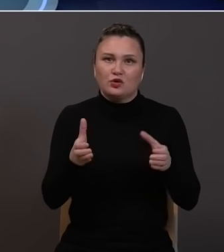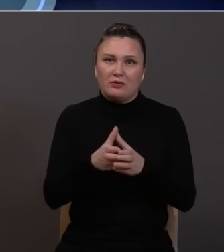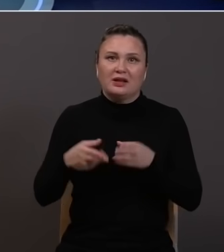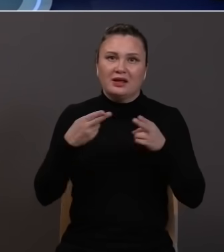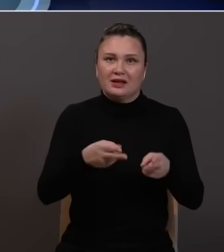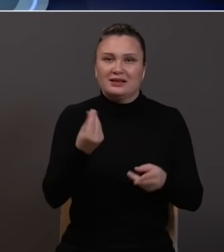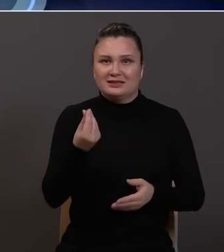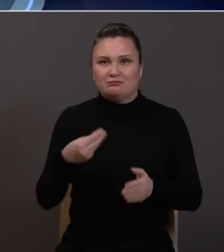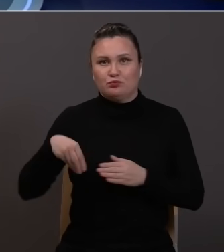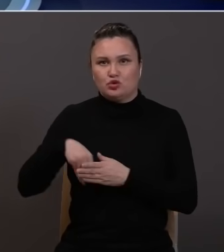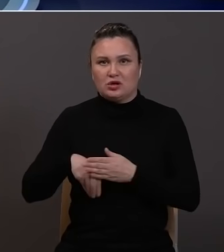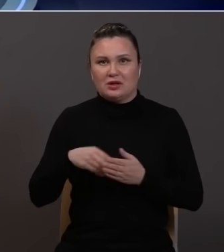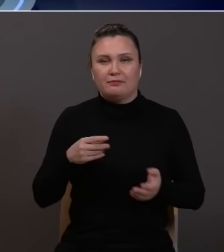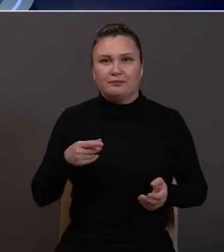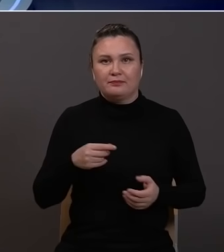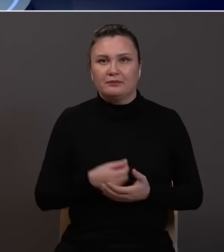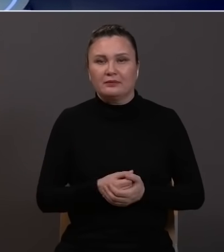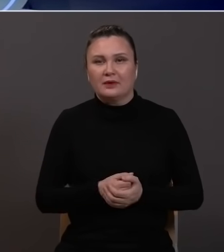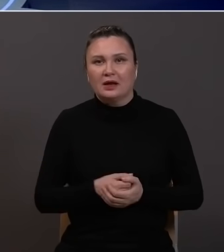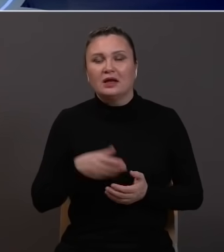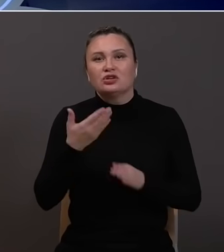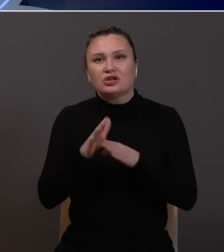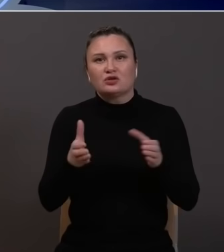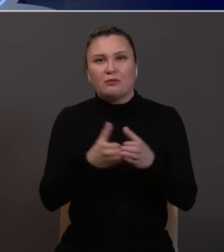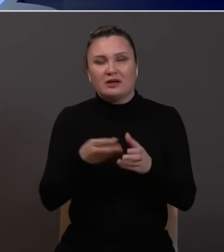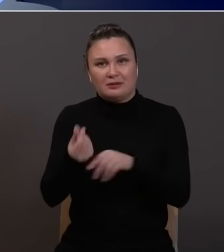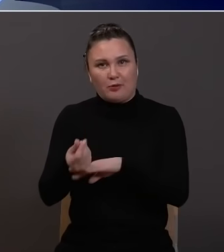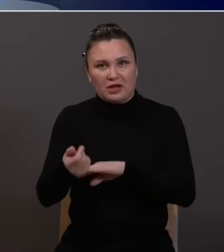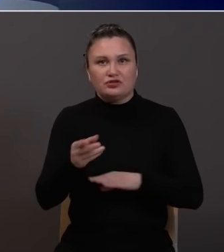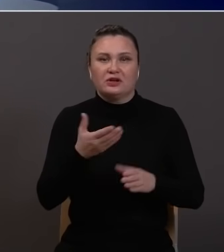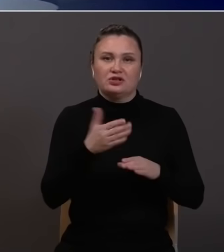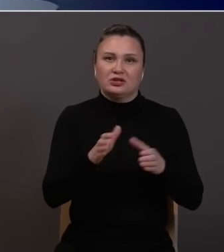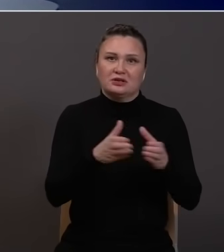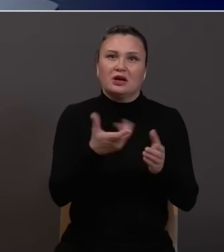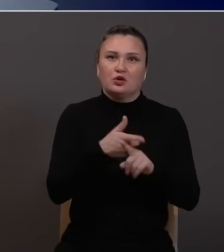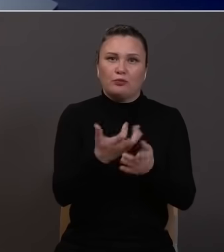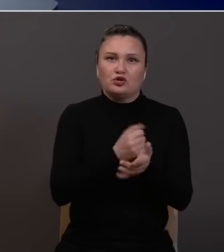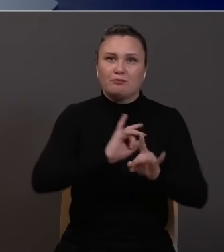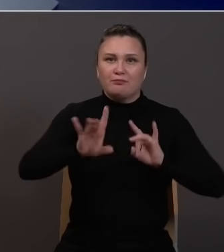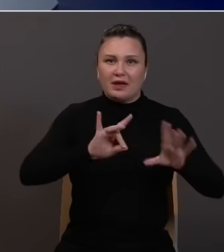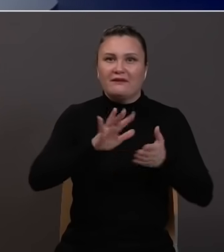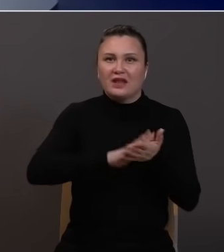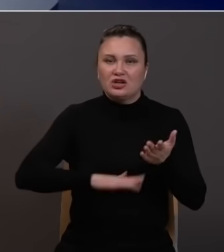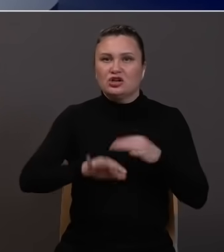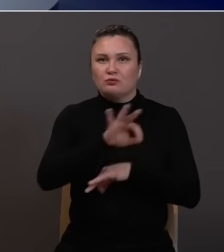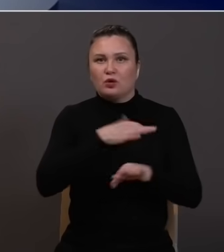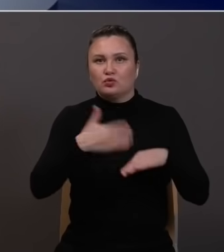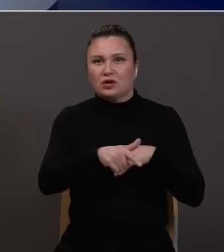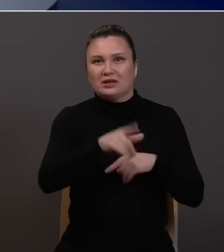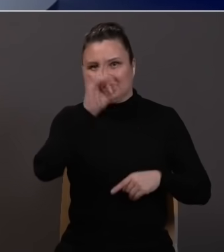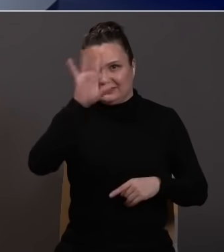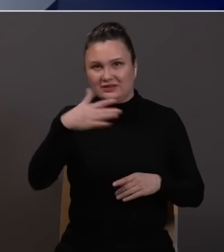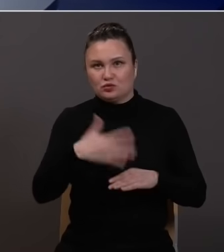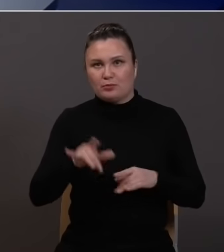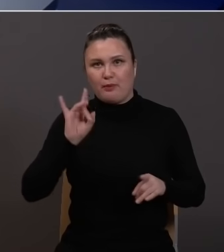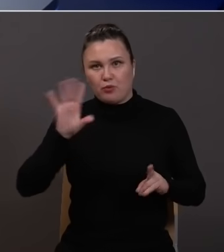с бюджетом, то есть съемочная группа, она едет с бюджетом. Часть команды едет, потому что получает свой пиар, и в дальнейших проектах она уже, они уже